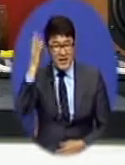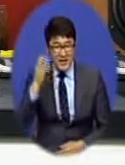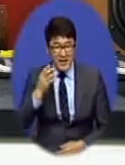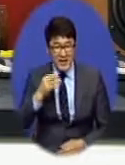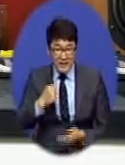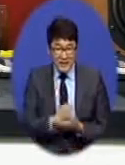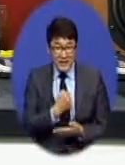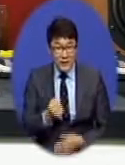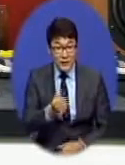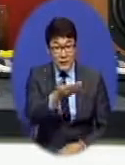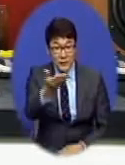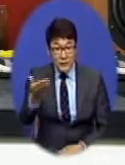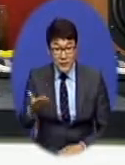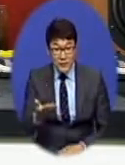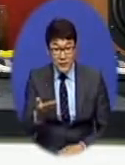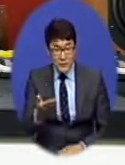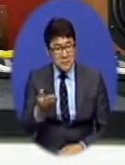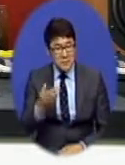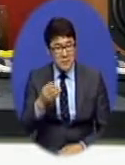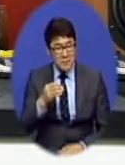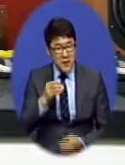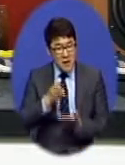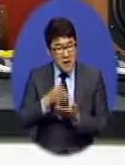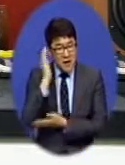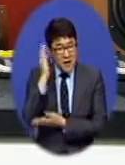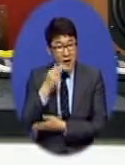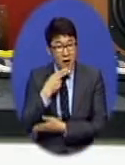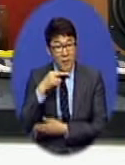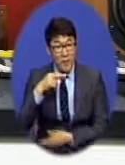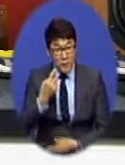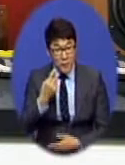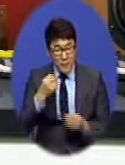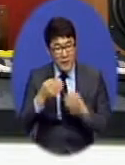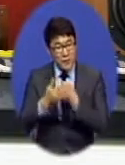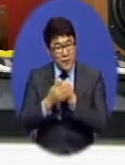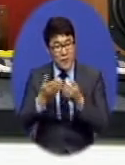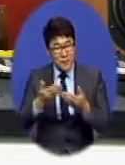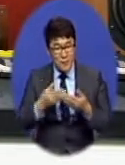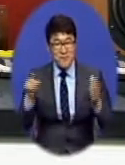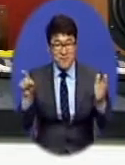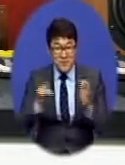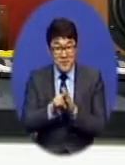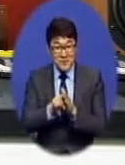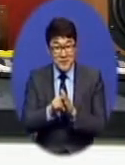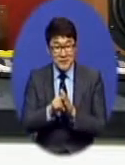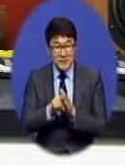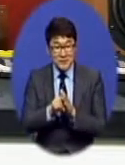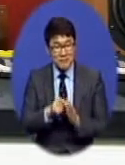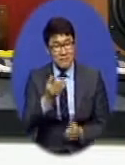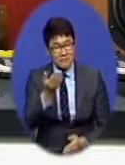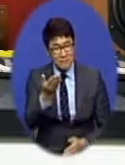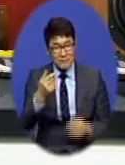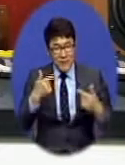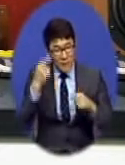그렇죠. 예, 시청자들이 또 그래도 많은 참여를 해주셨을 거라고 믿고요. 네. 자, 구성숙님, 이렇게 항상